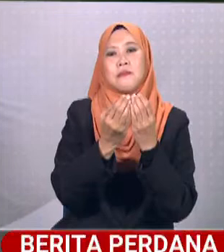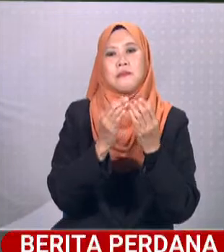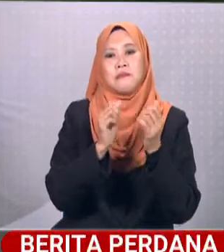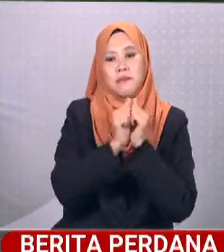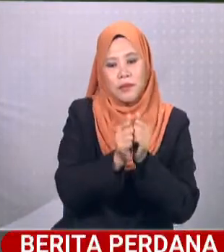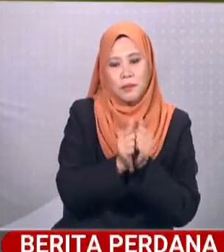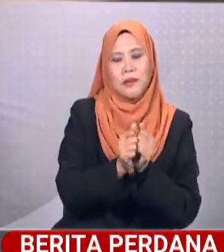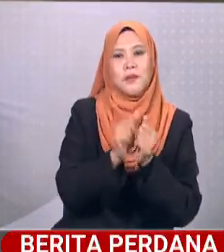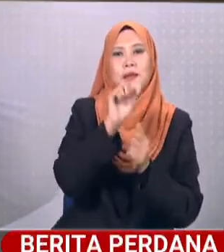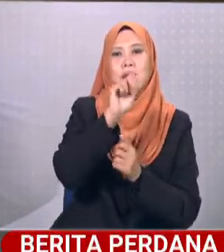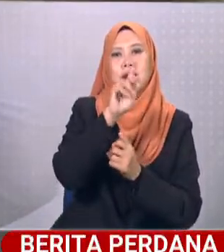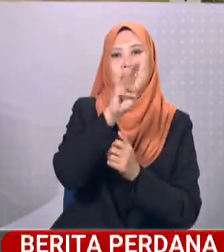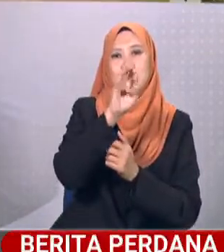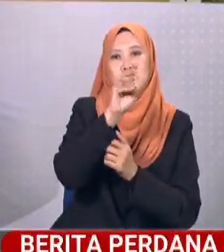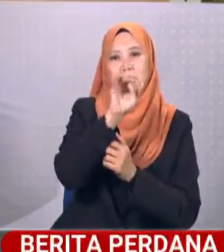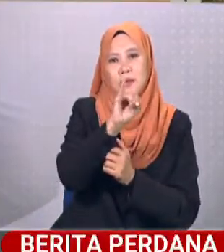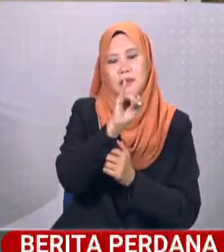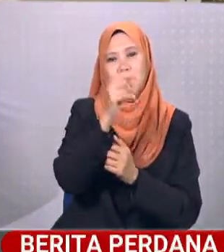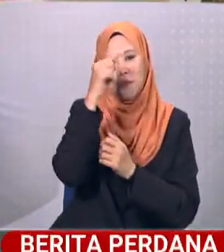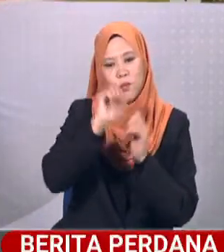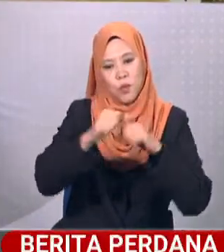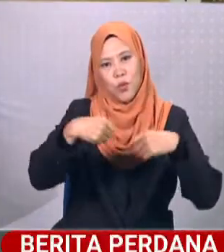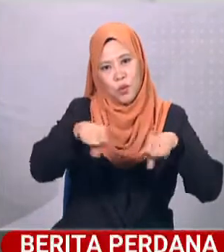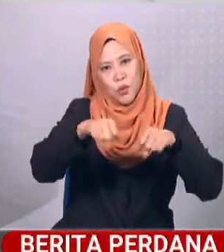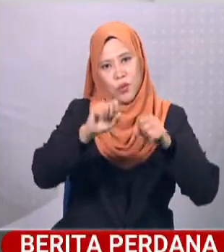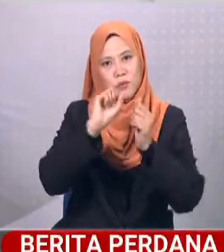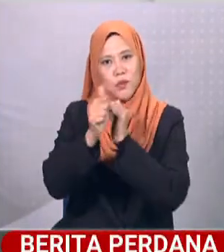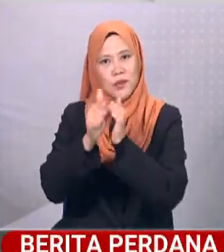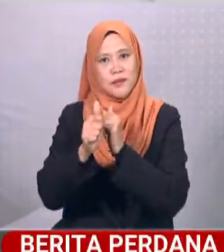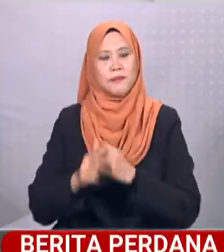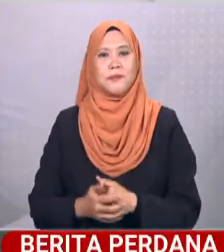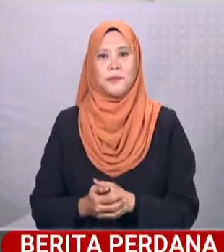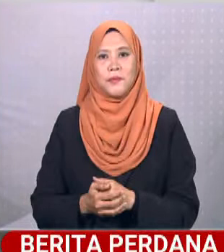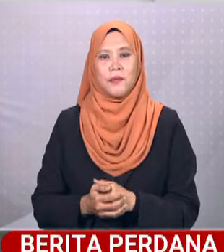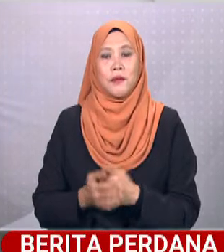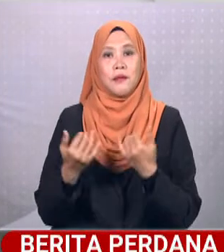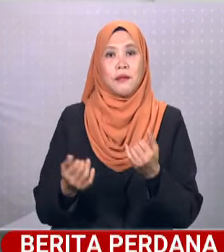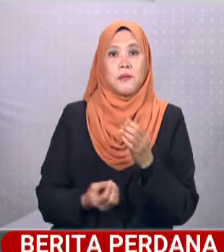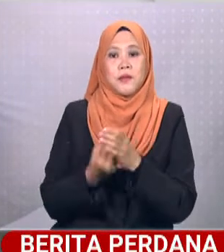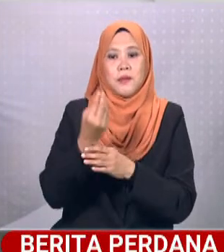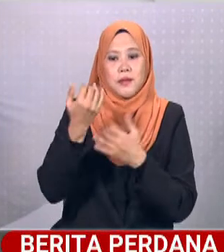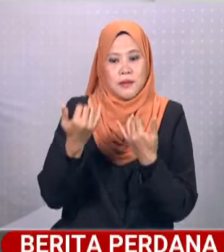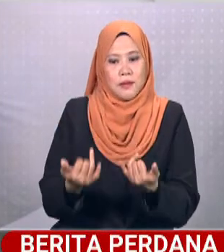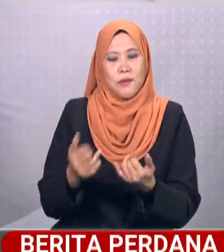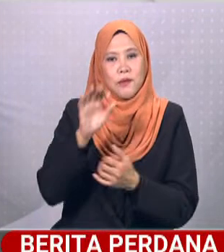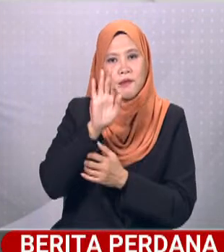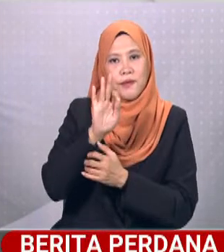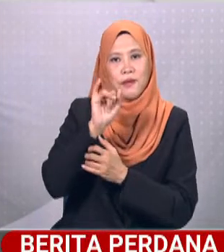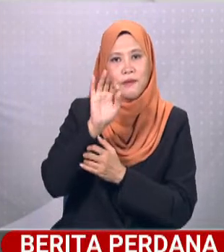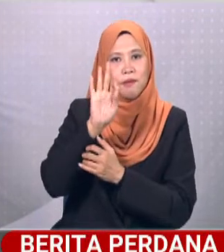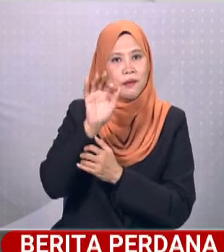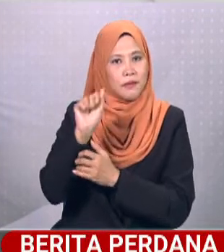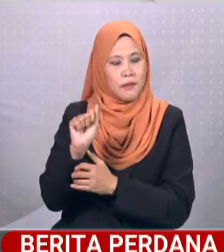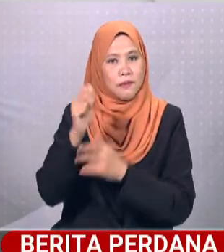bersama Akademi XL Motorsport. Dalam perkembangan semasa FIFA,